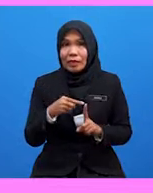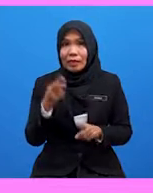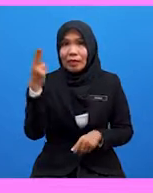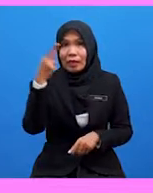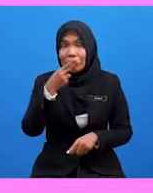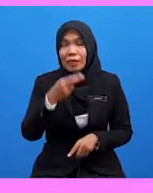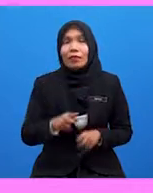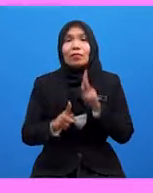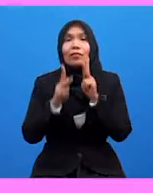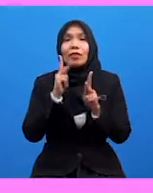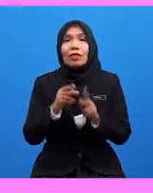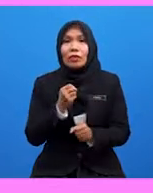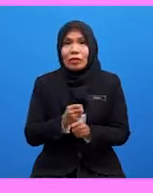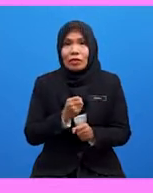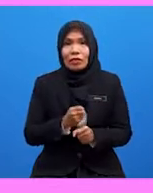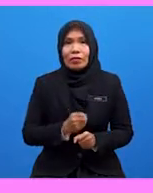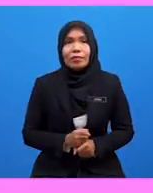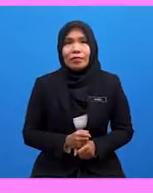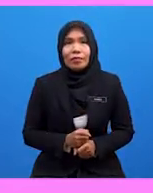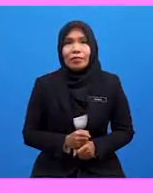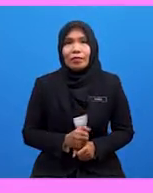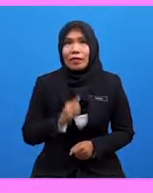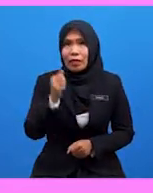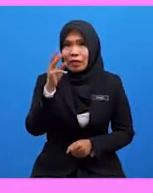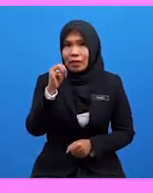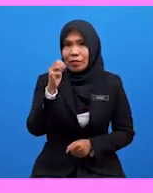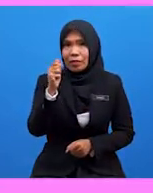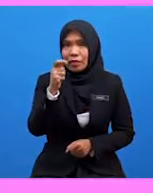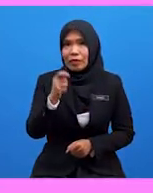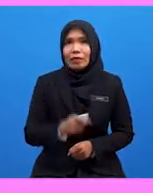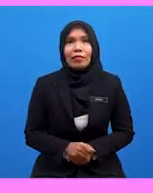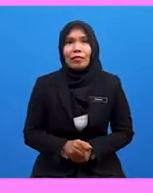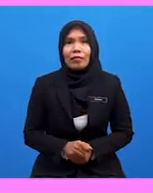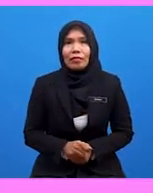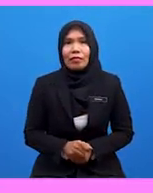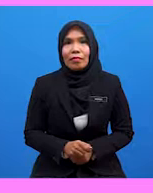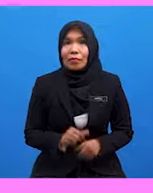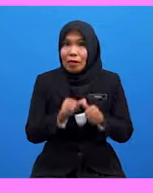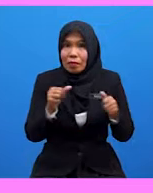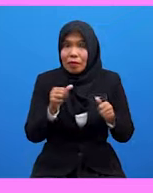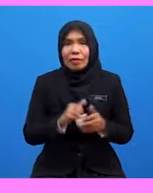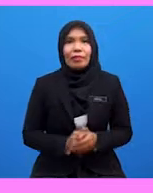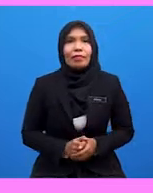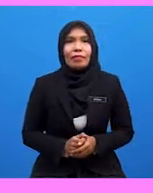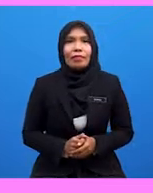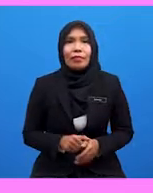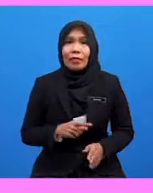kerja. Contoh, amat bermakna. Amat ialah kata penguat diikuti